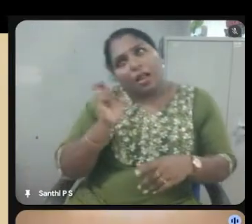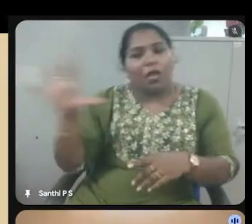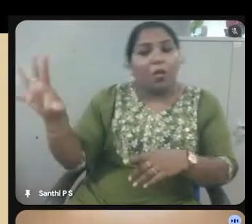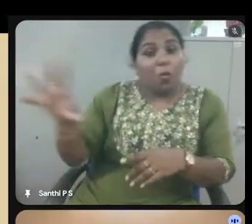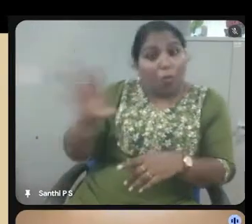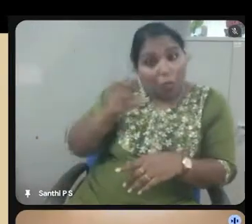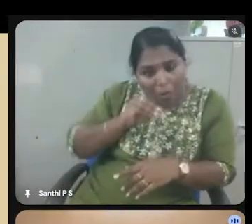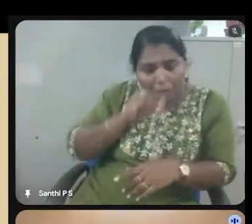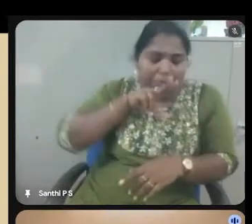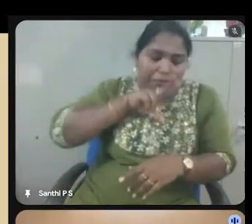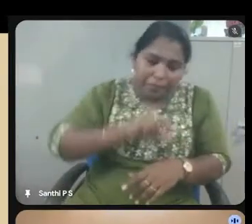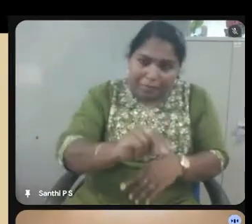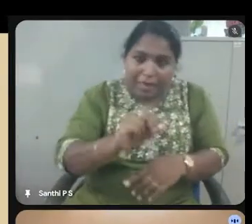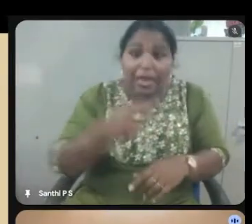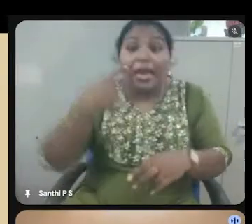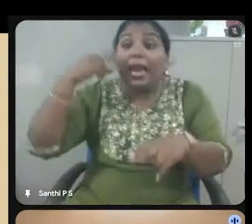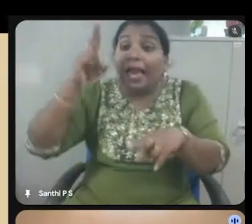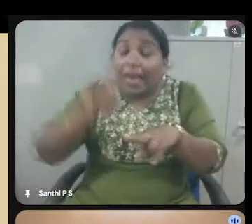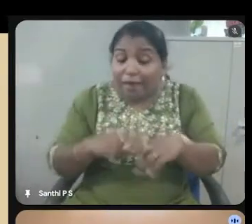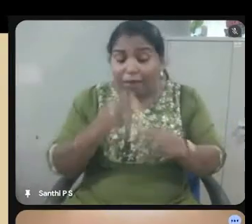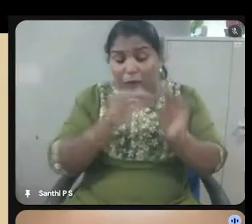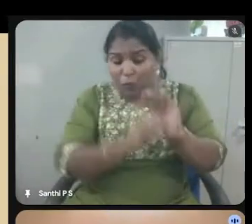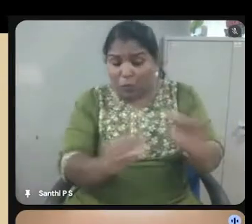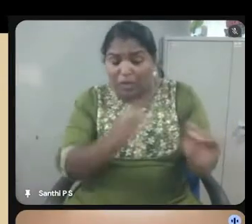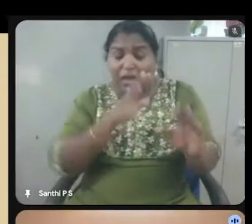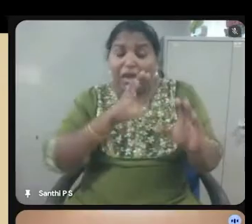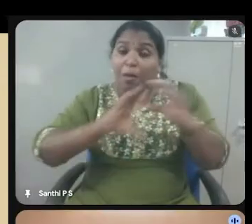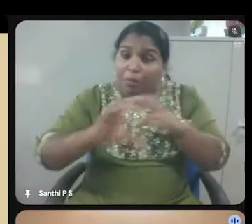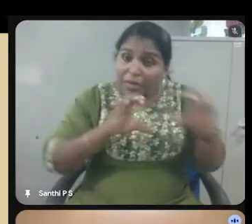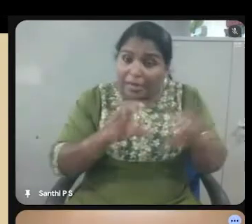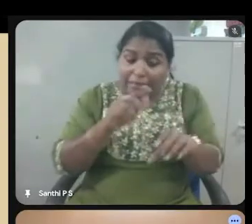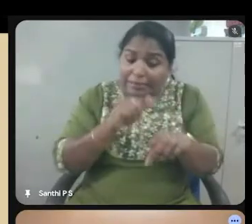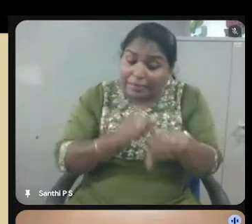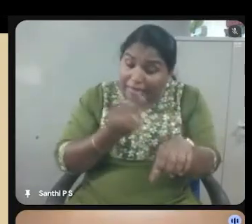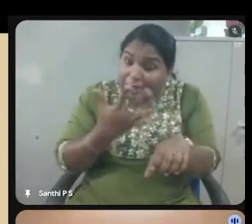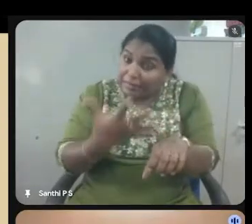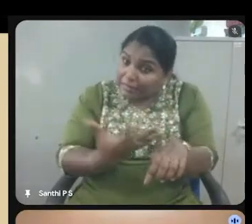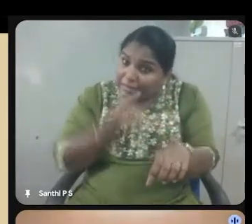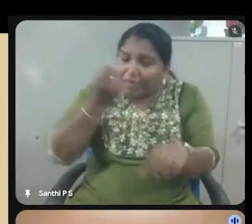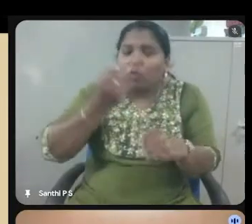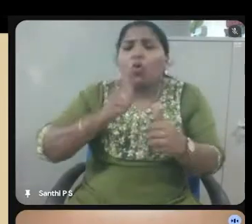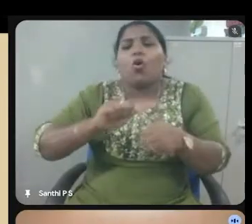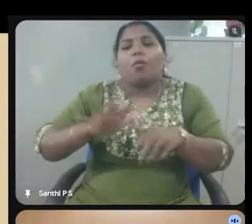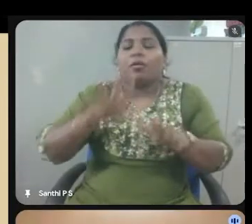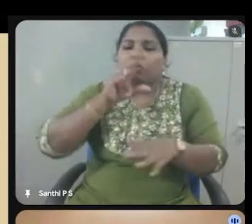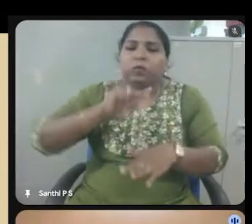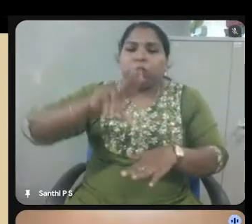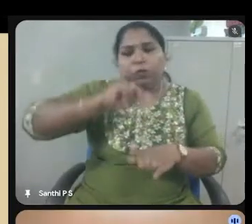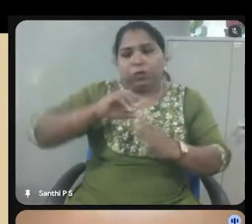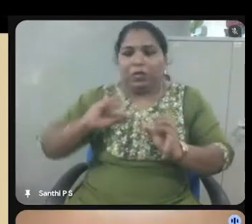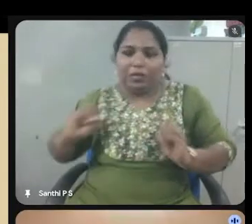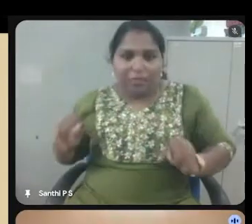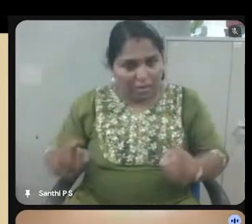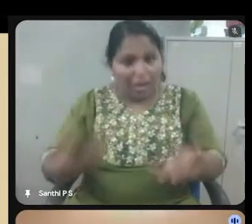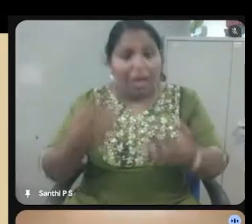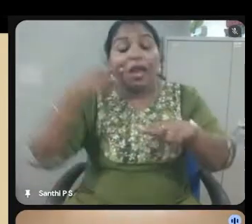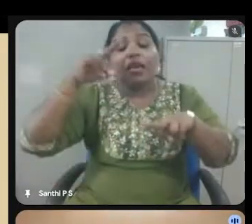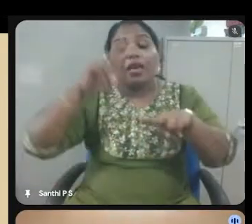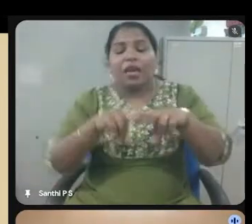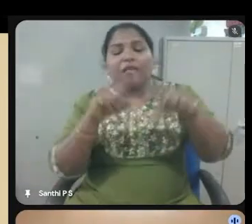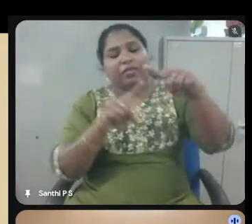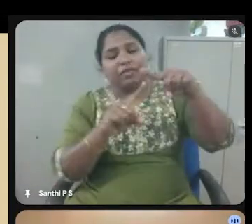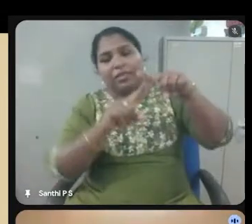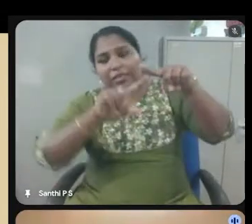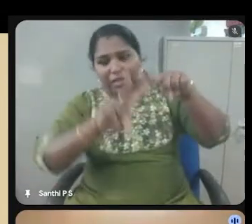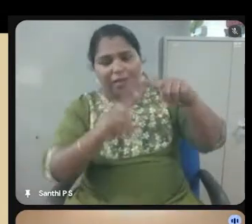ചെയ്യാനുള്ള അവസരവും കിട്ടുമ്പോഴാണ് കുട്ടികൾ സംസാരിക്കാൻ അല്ലെങ്കിൽ കമ്മ്യൂണിക്കേറ്റ് ചെയ്യാൻ വേണ്ടിയിട്ട് പഠിക്കുന്നത്. അപ്പോൾ സ്ക്രീൻ ടൈം കൂടുന്ന കുട്ടികൾക്ക്